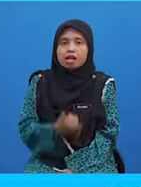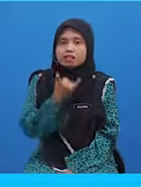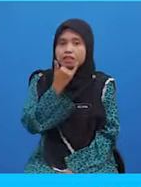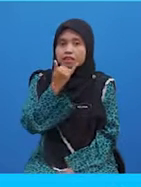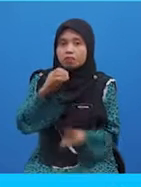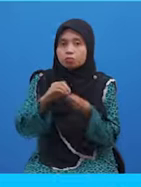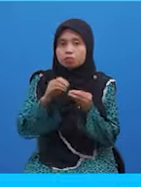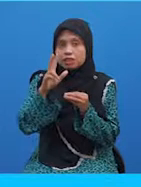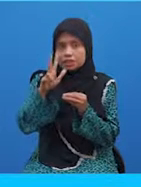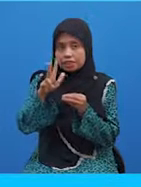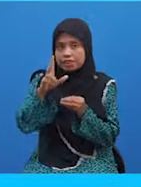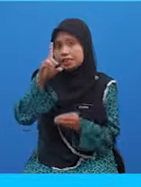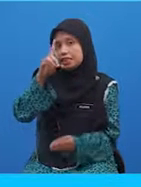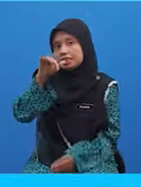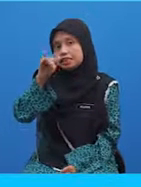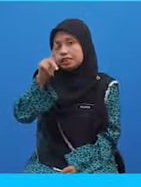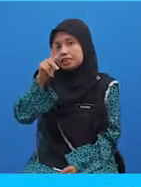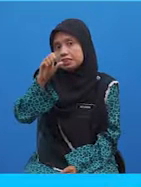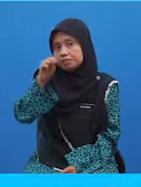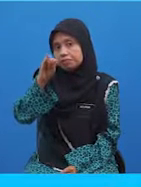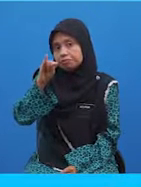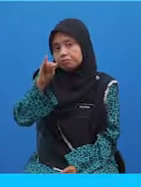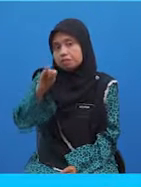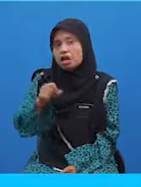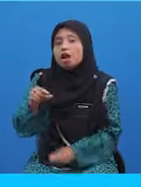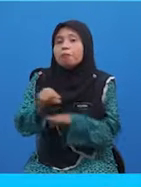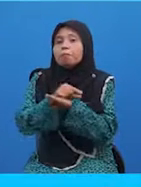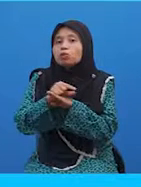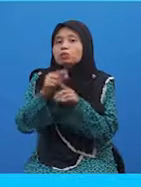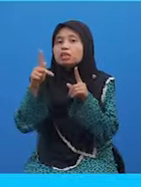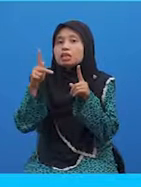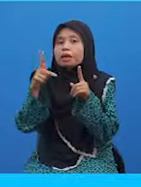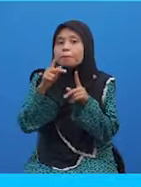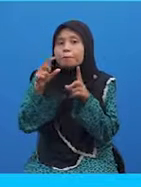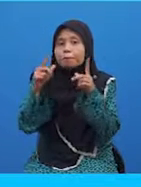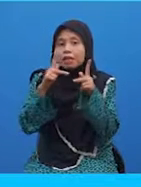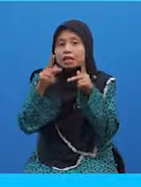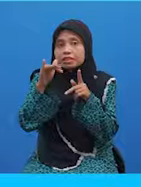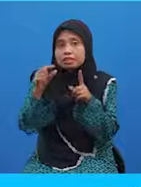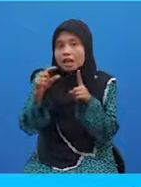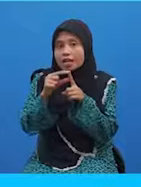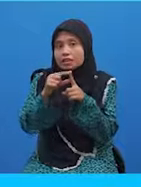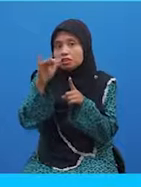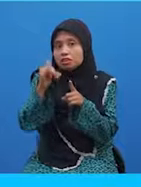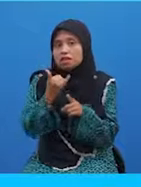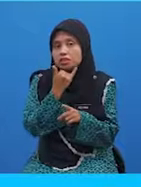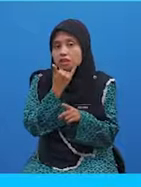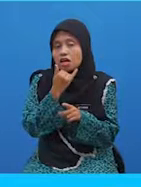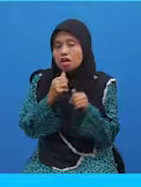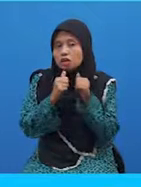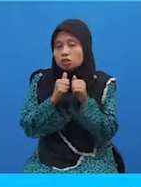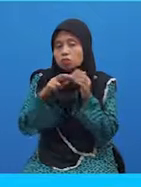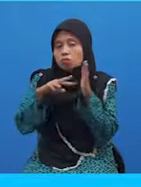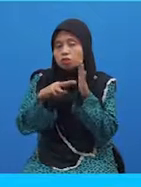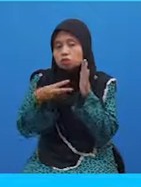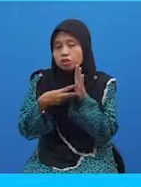Kesalahan yang ketiga ialah diksi, iaitu menggunakan perkataan yang salah mengikut maksud